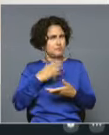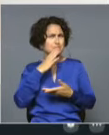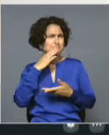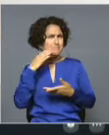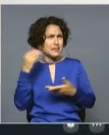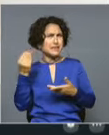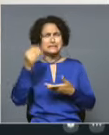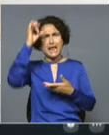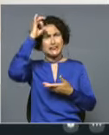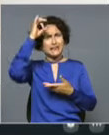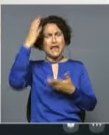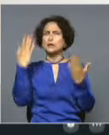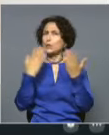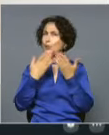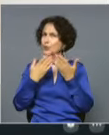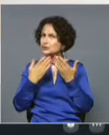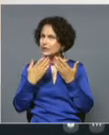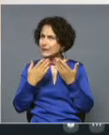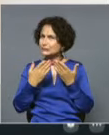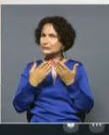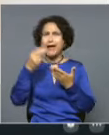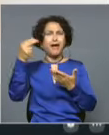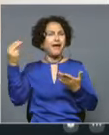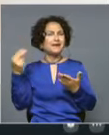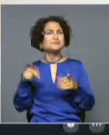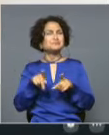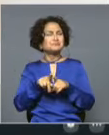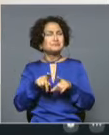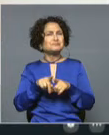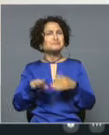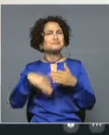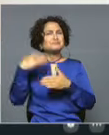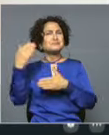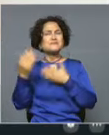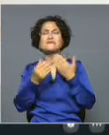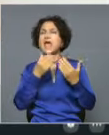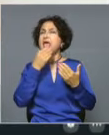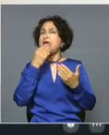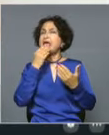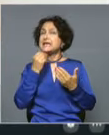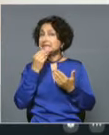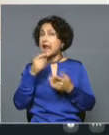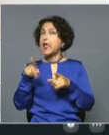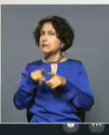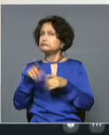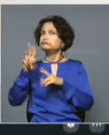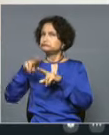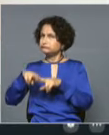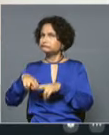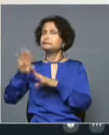в това отношение диаспората, българоязичните в Израел са една много устойчива група,